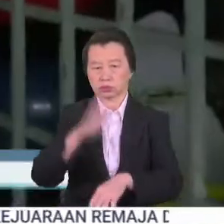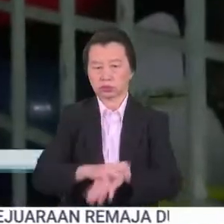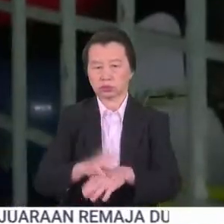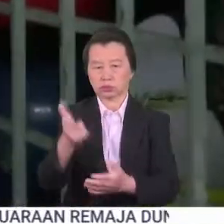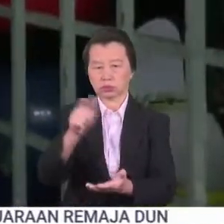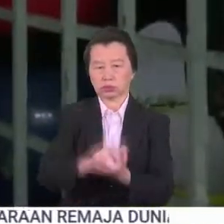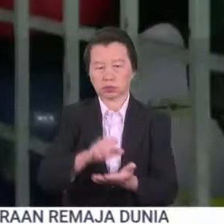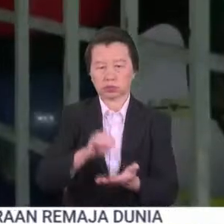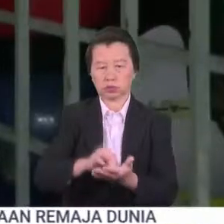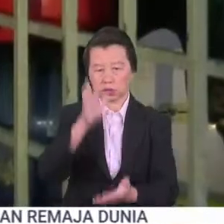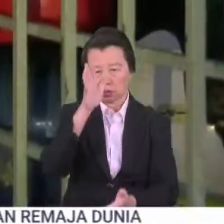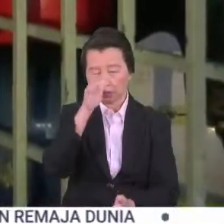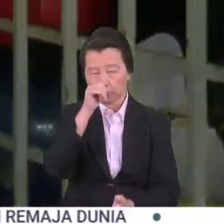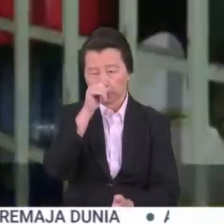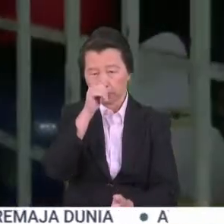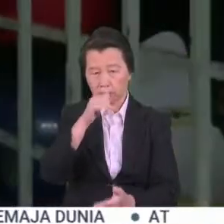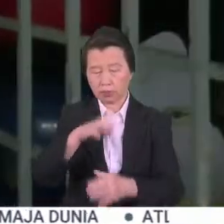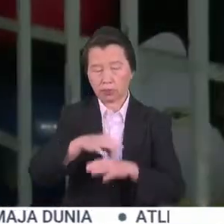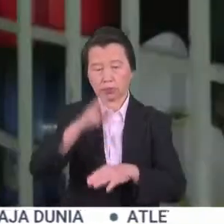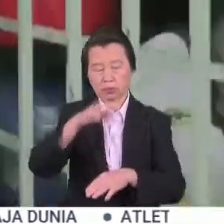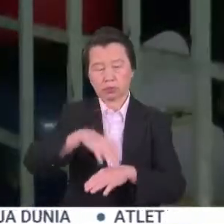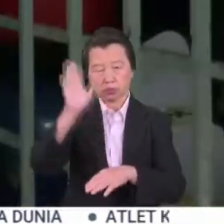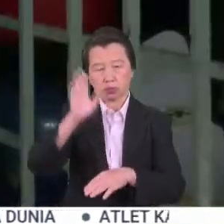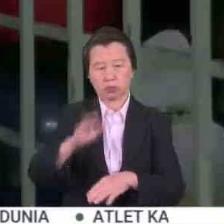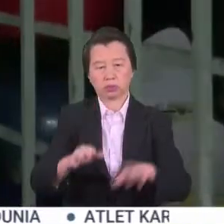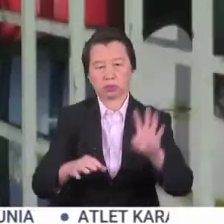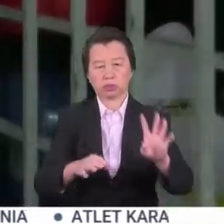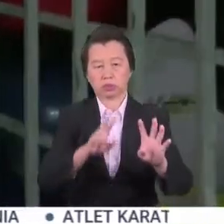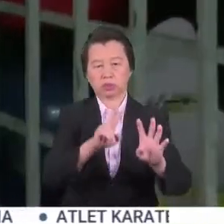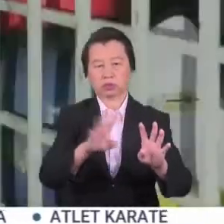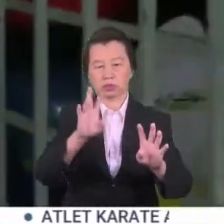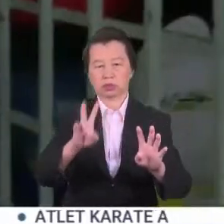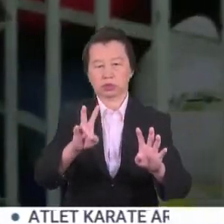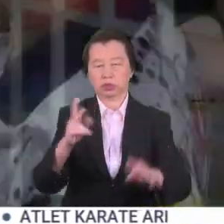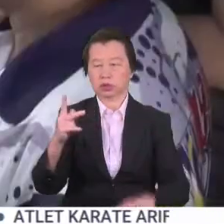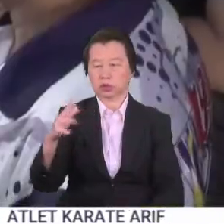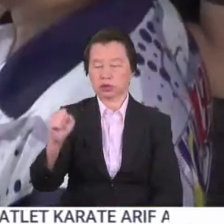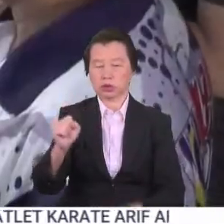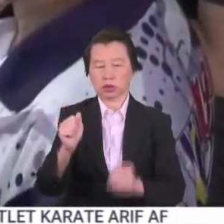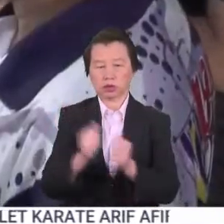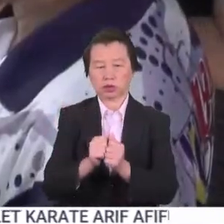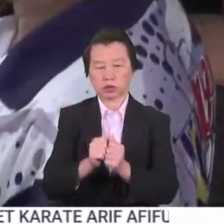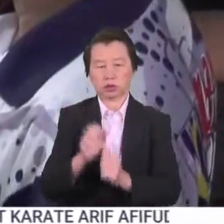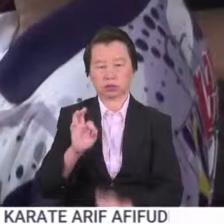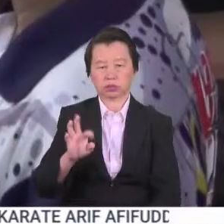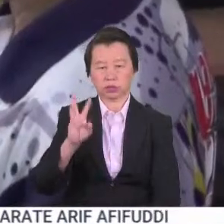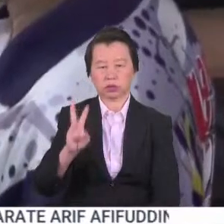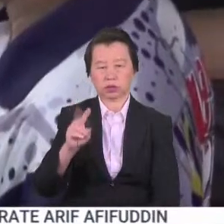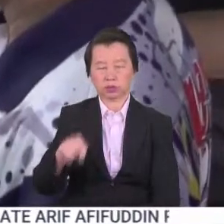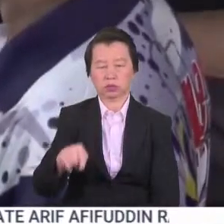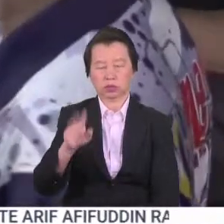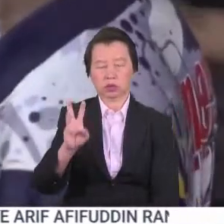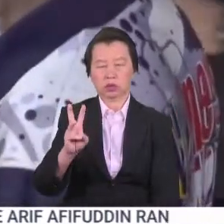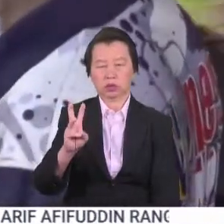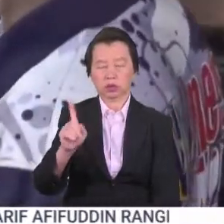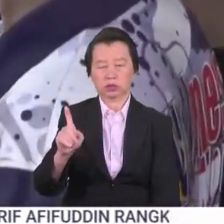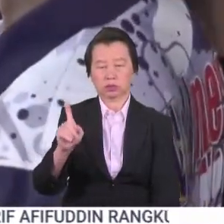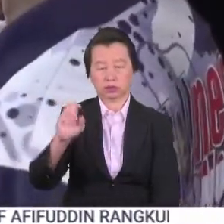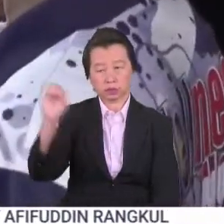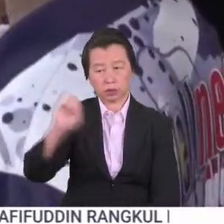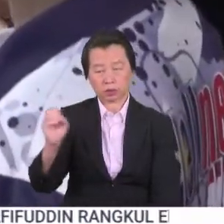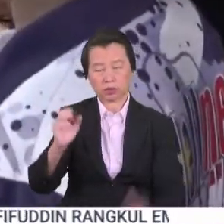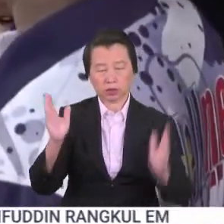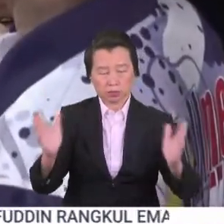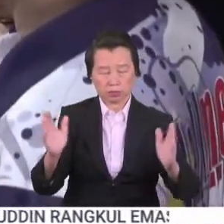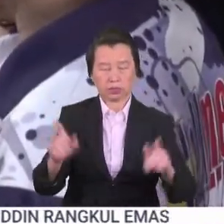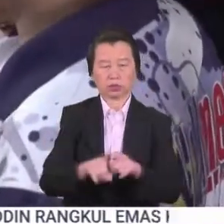dilaporkan di Melaka iaitu peningkatan sehingga 427 kes dengan 96.61% berbanding